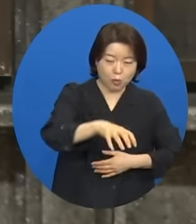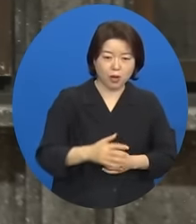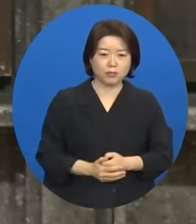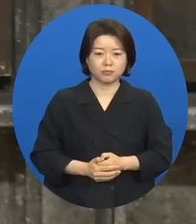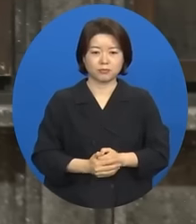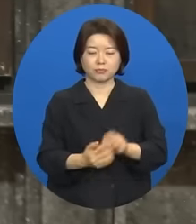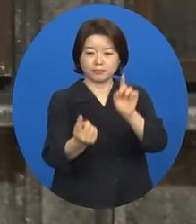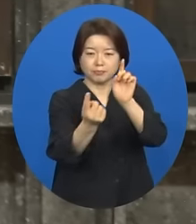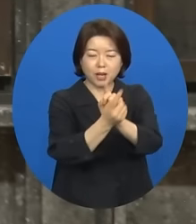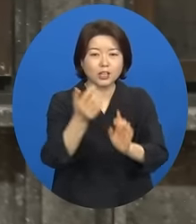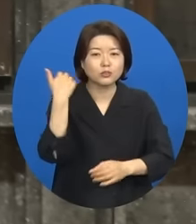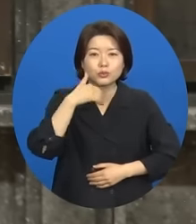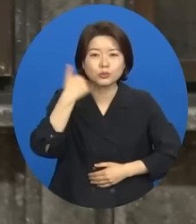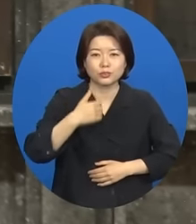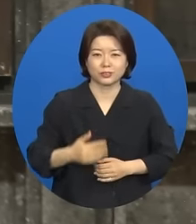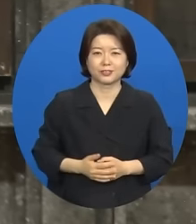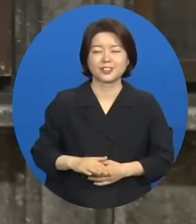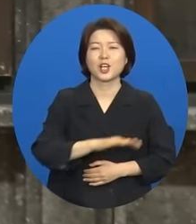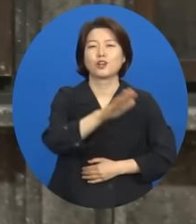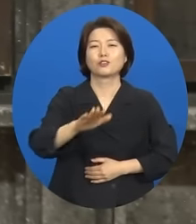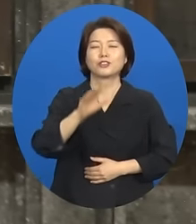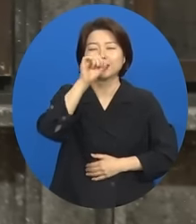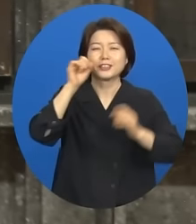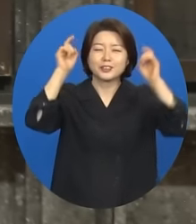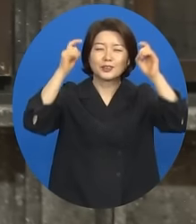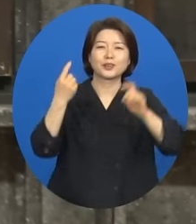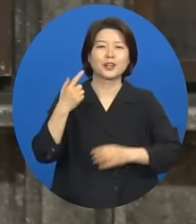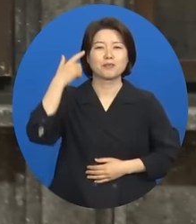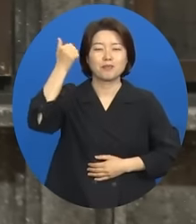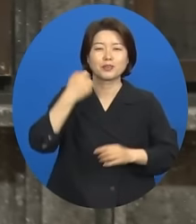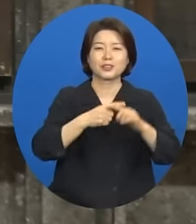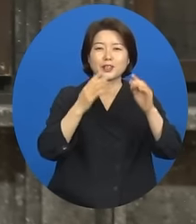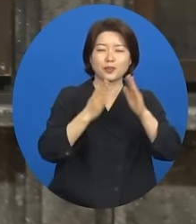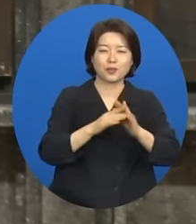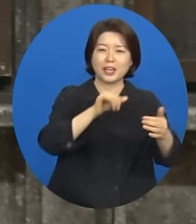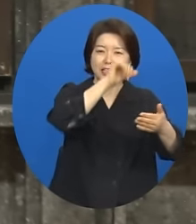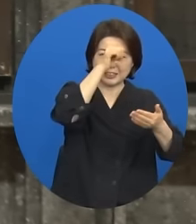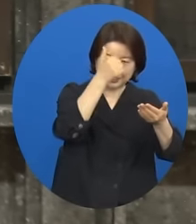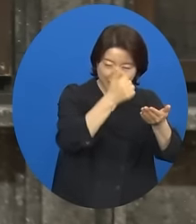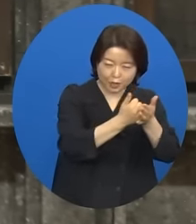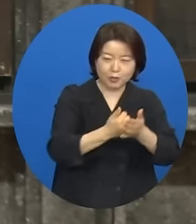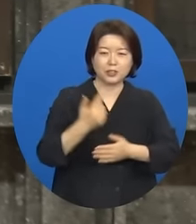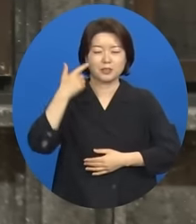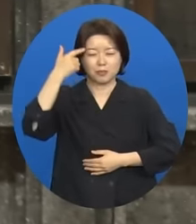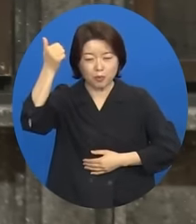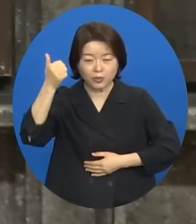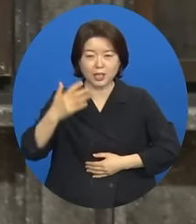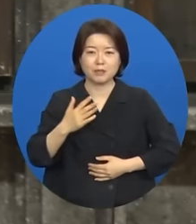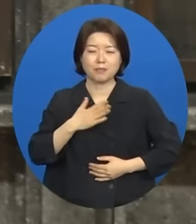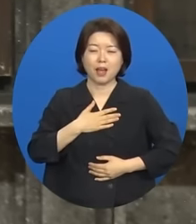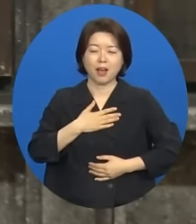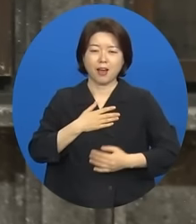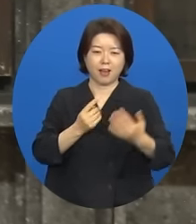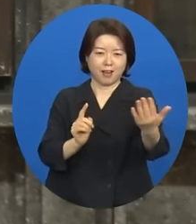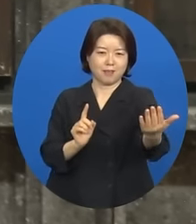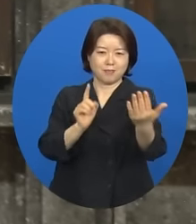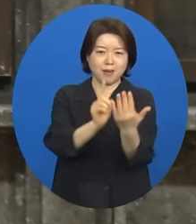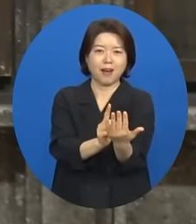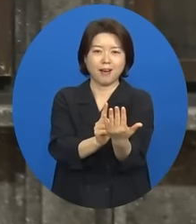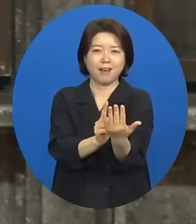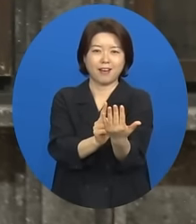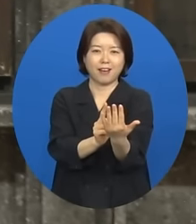보았을까요? 우리 선남목자교회 장로님들과 목사님들과 몇 분이 마중을 공항에